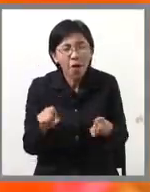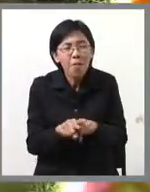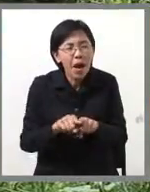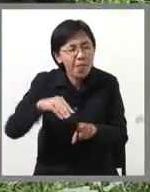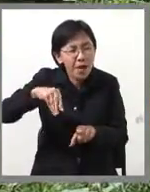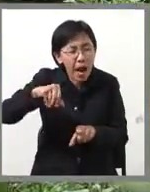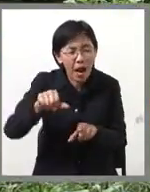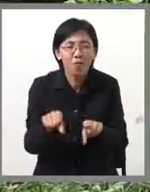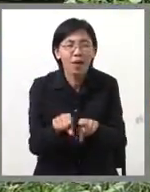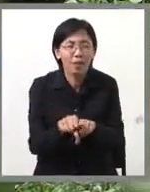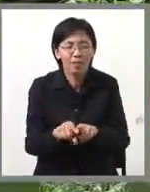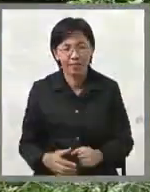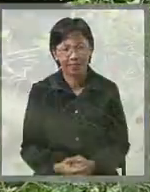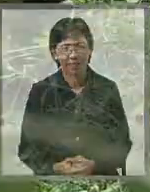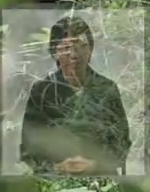ว